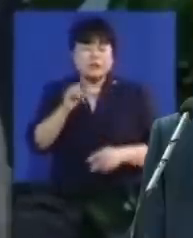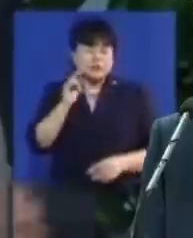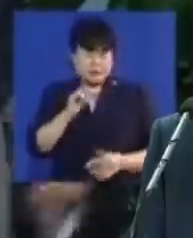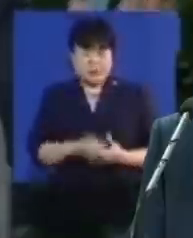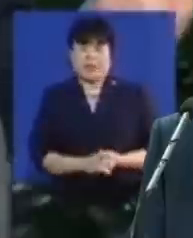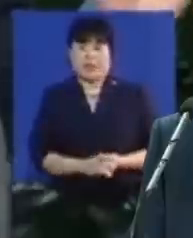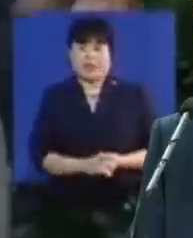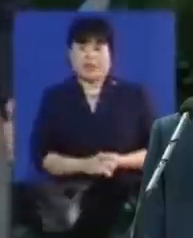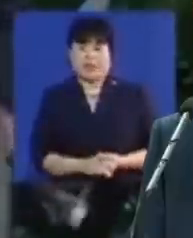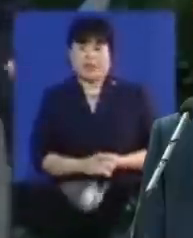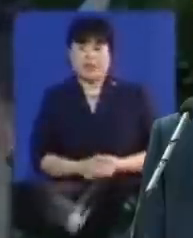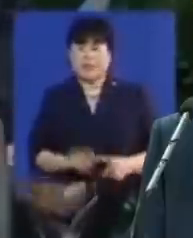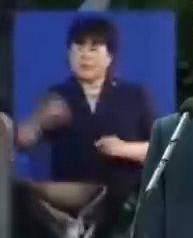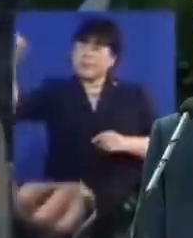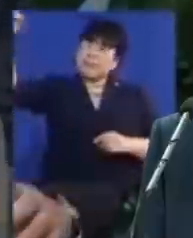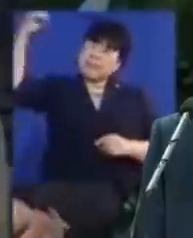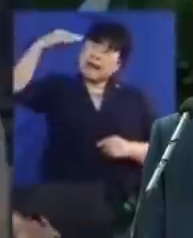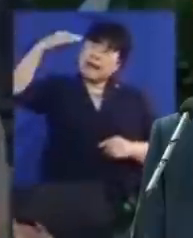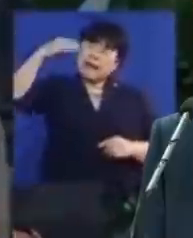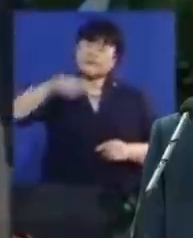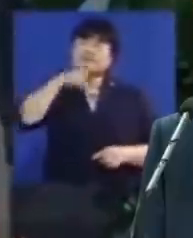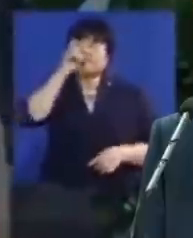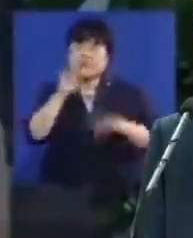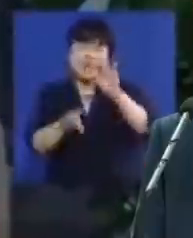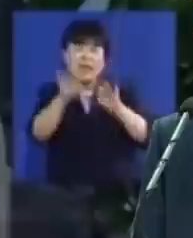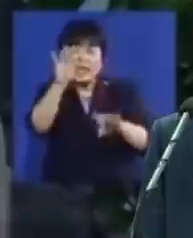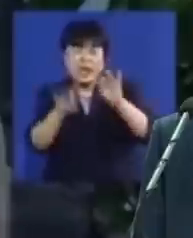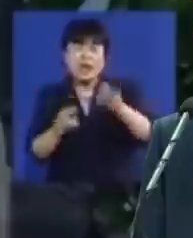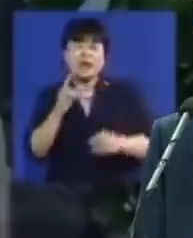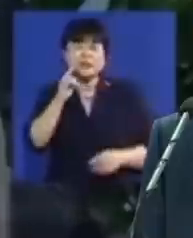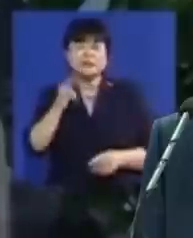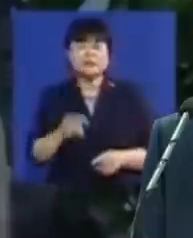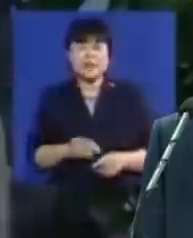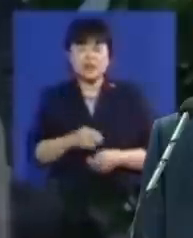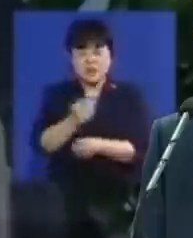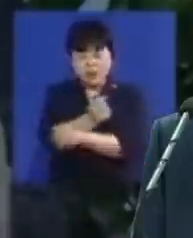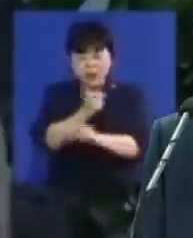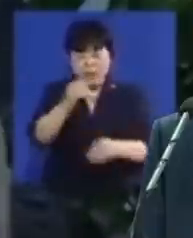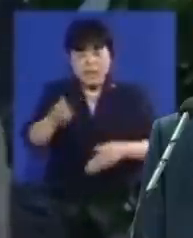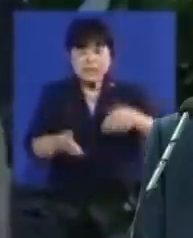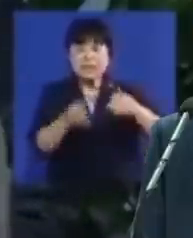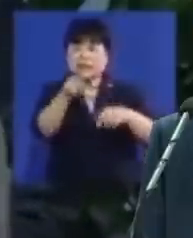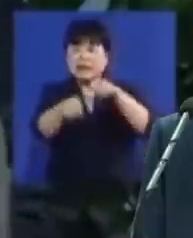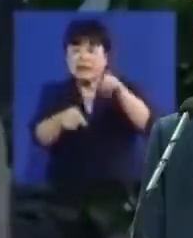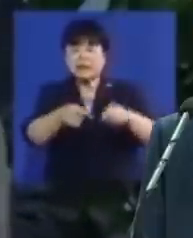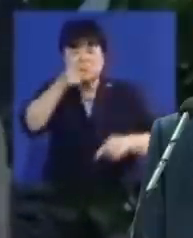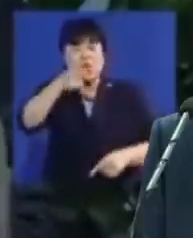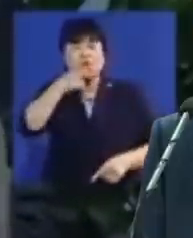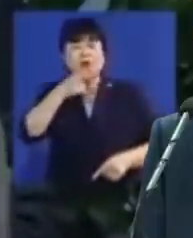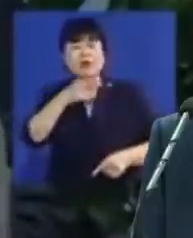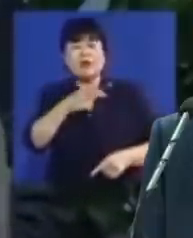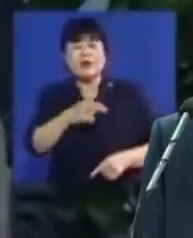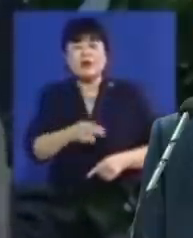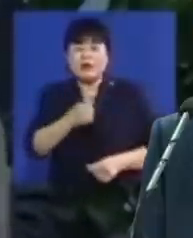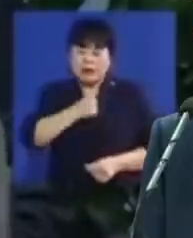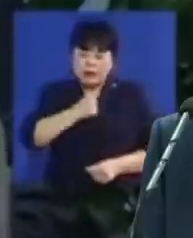또 더구나 해가 쨍쨍 비추는 황야길을 걸어가면서 물을 못 마셨으니 더